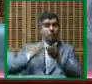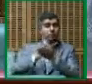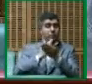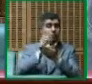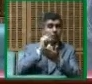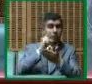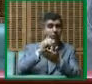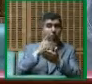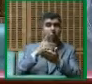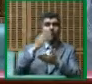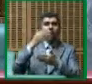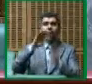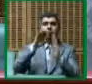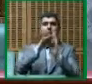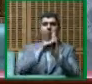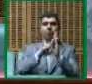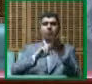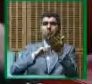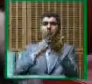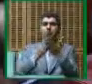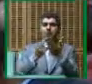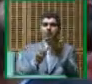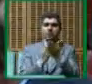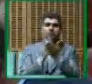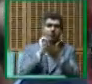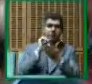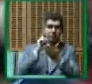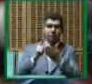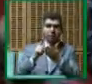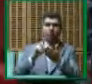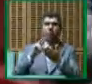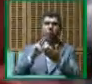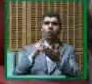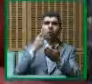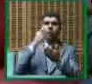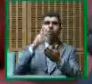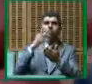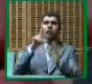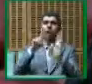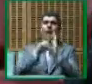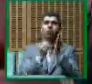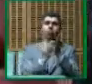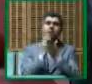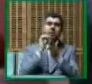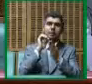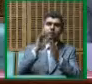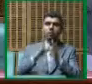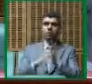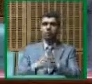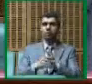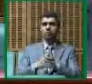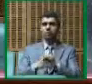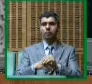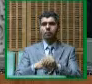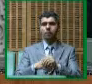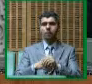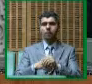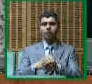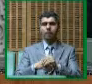تنوين مراجعة العمل على تجاوز الاختلالات اللي ظهرت خلال التطبيق ديال هذه الاتفاقية التبادل الحر. شكرا سيد الرئيس.